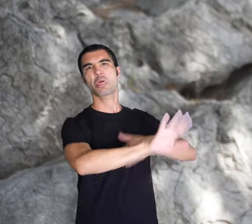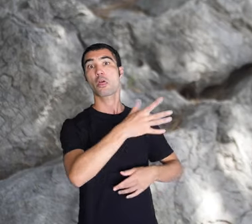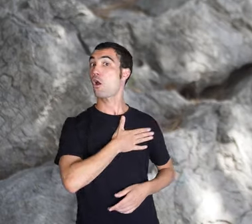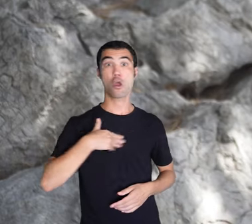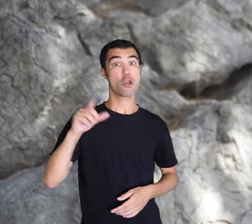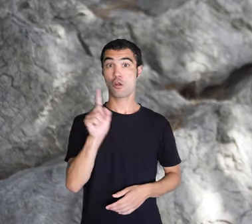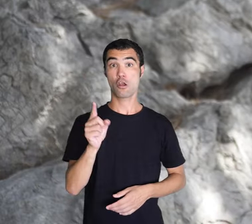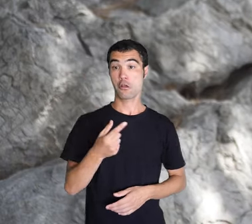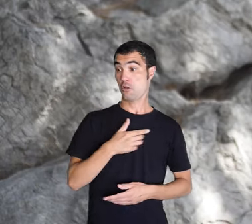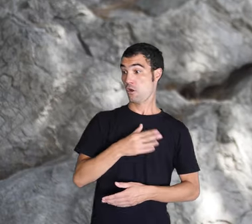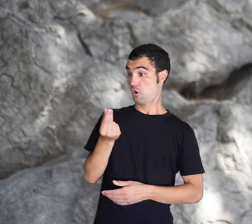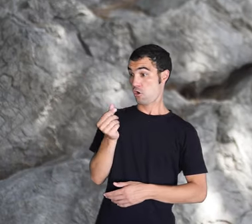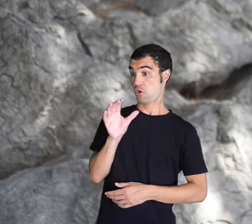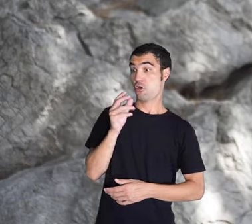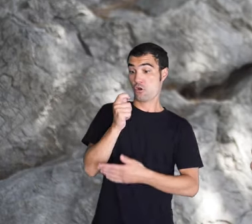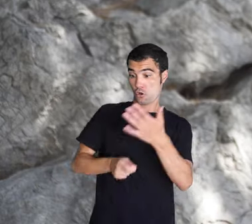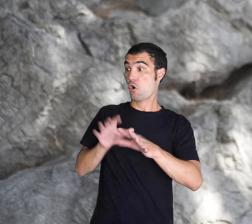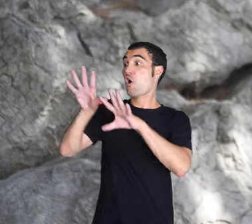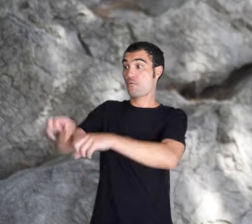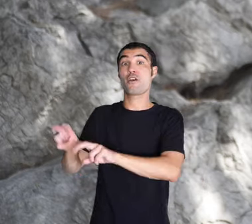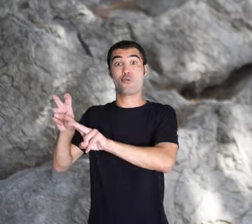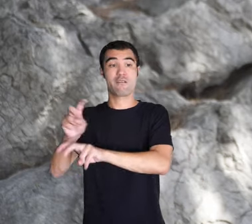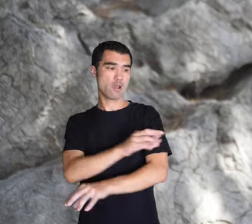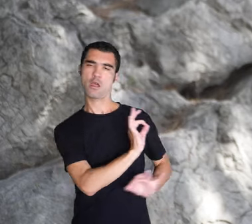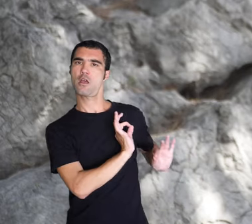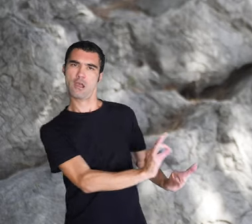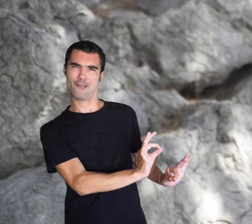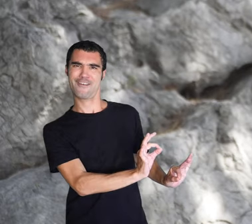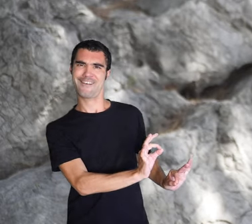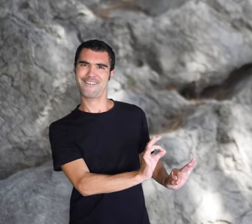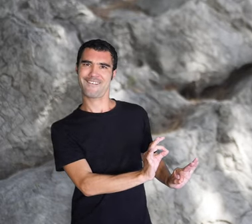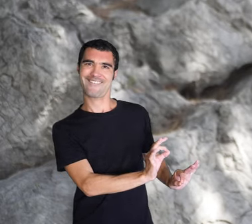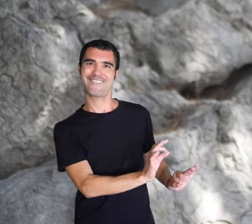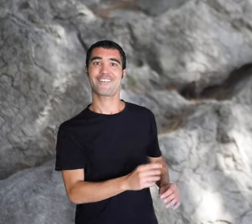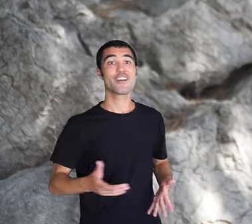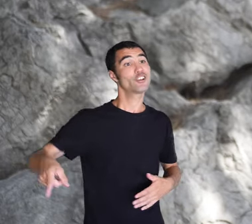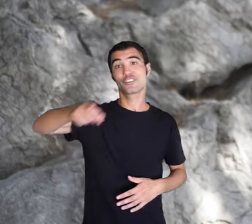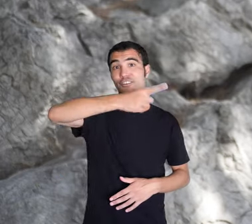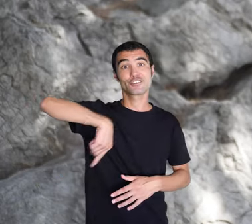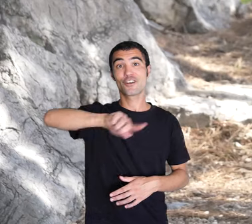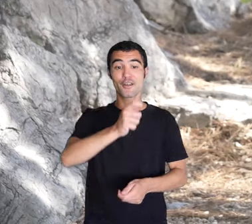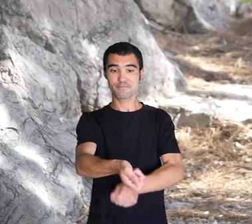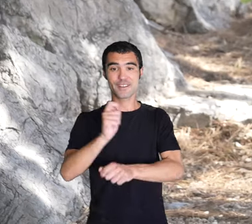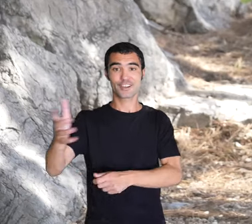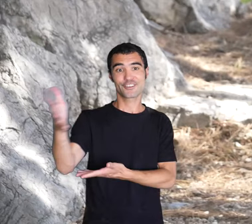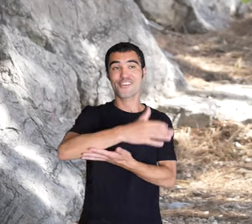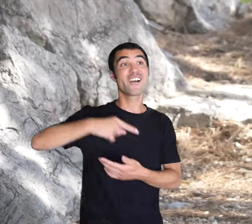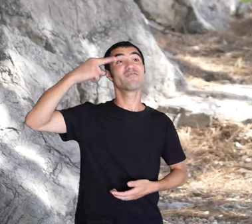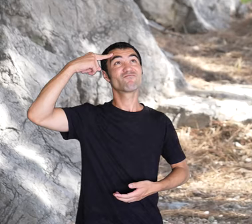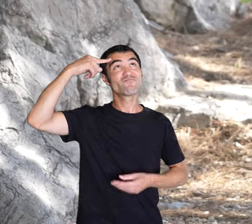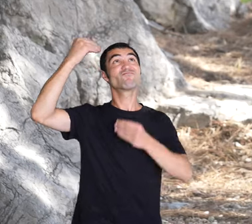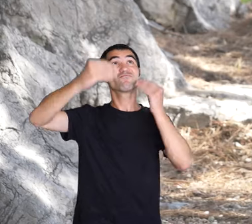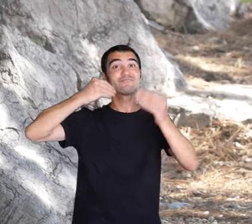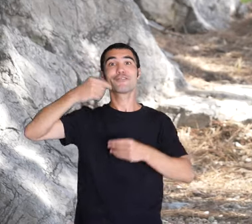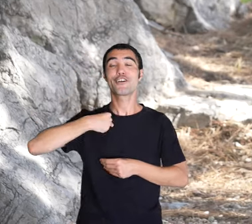primer comprant un altre i deixar-lo que no rompa-lo, no sé què... O sigui, suposo que tots els pescadors ho han pensat, ara amb aquest